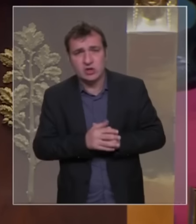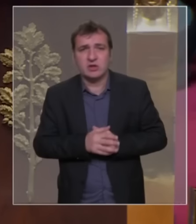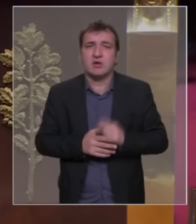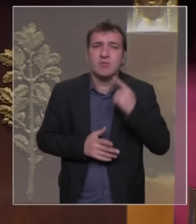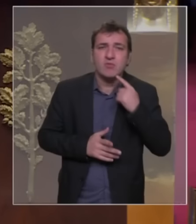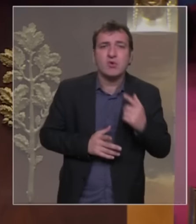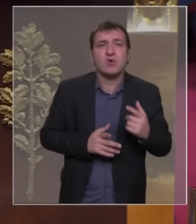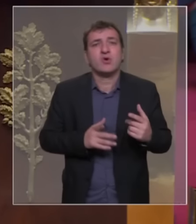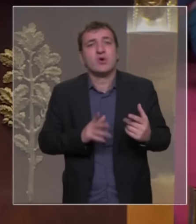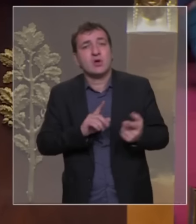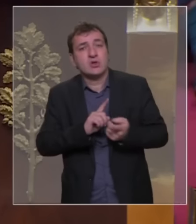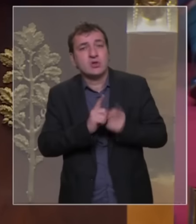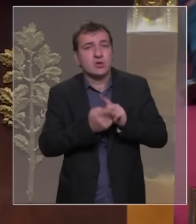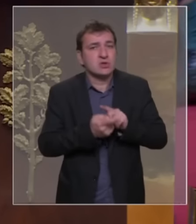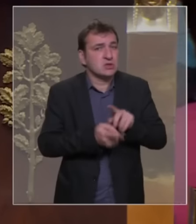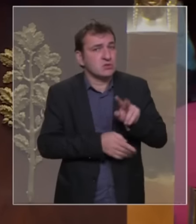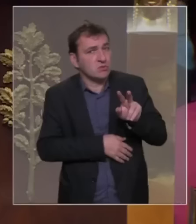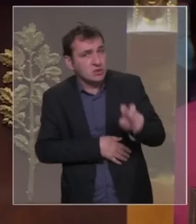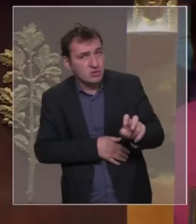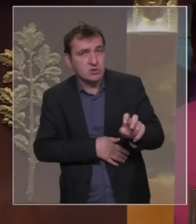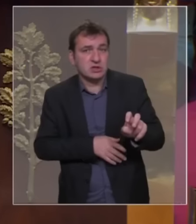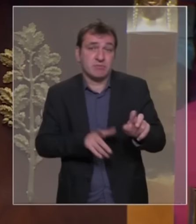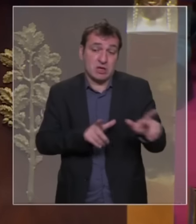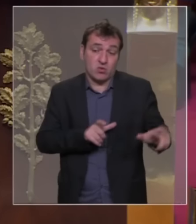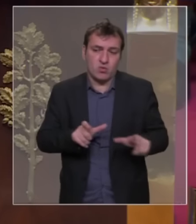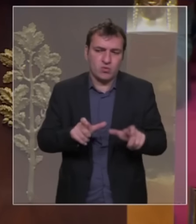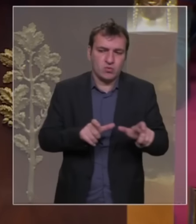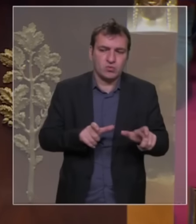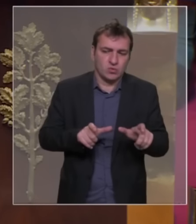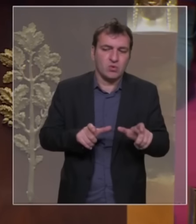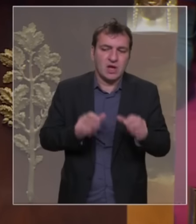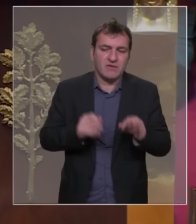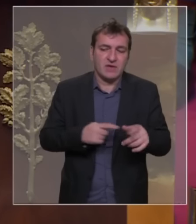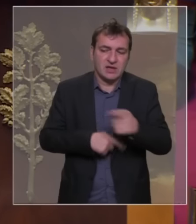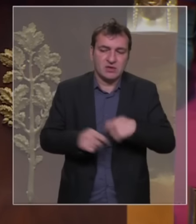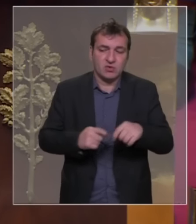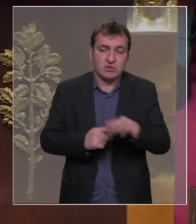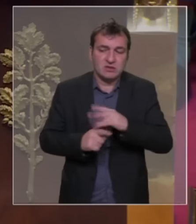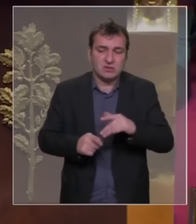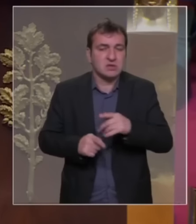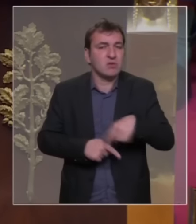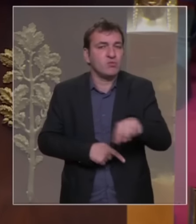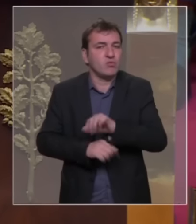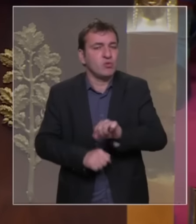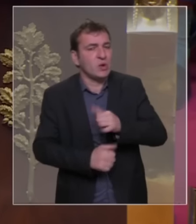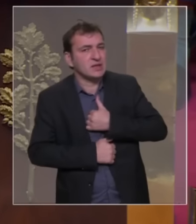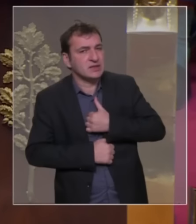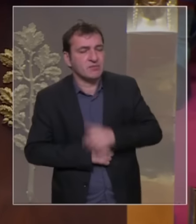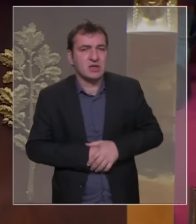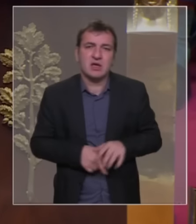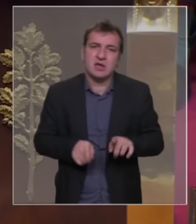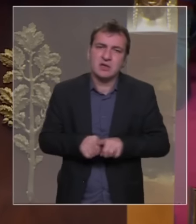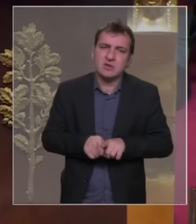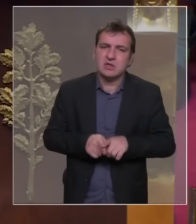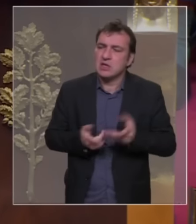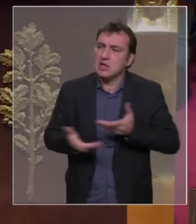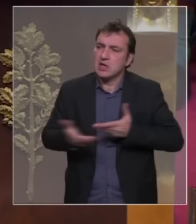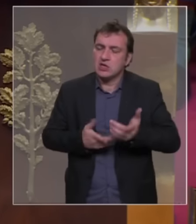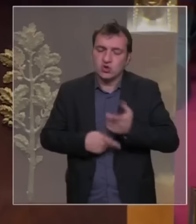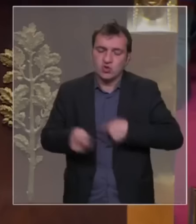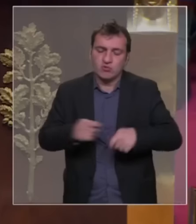à l'acceptabilité sociale et économique, à la réciprocité environnementale de nos échanges commerciaux, pour investir de